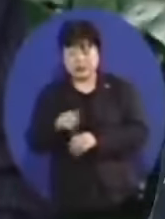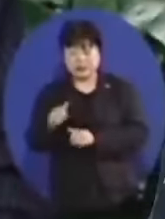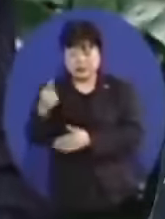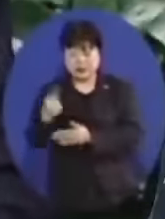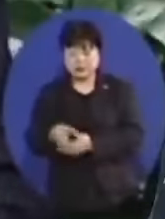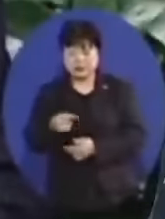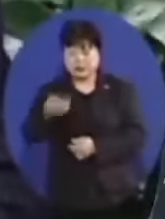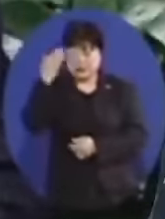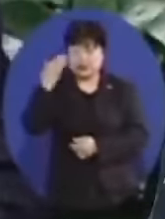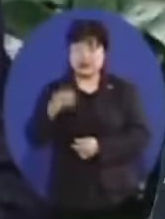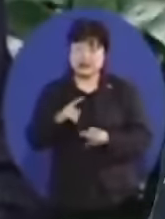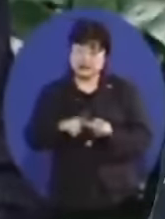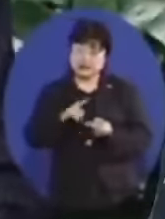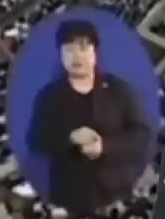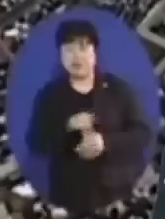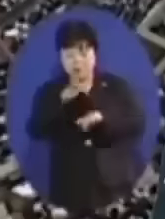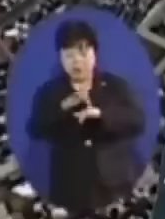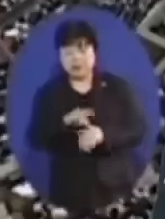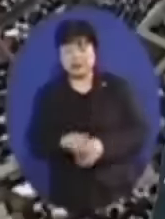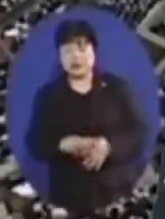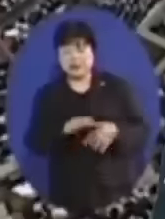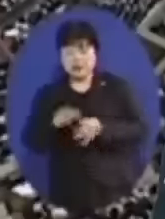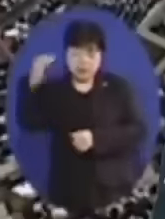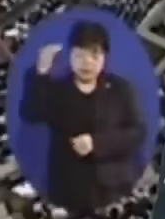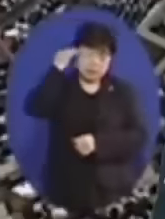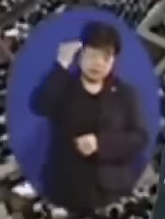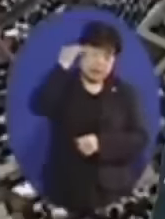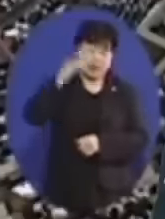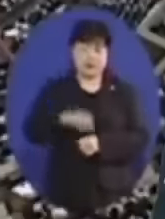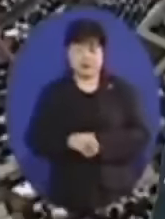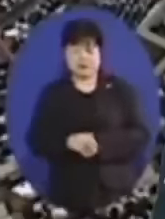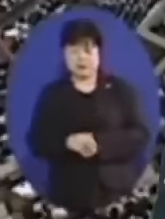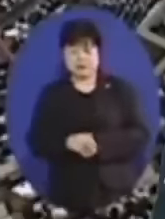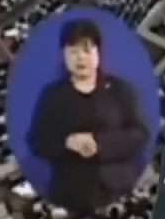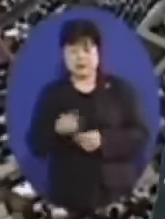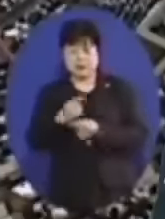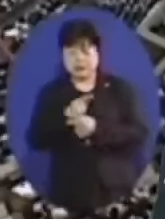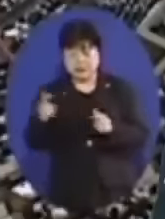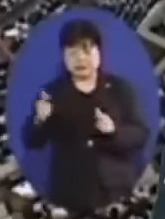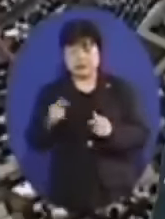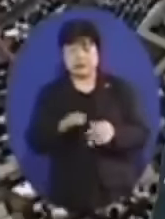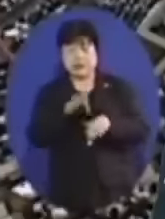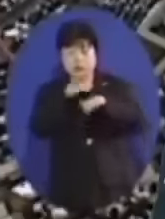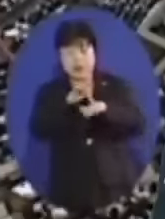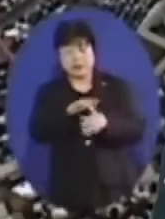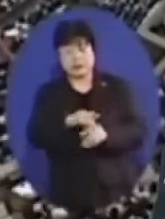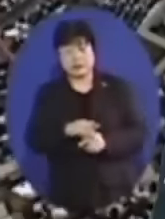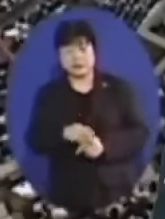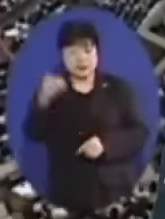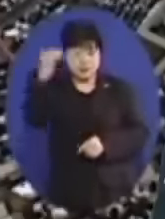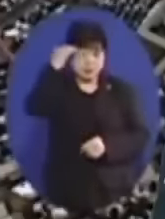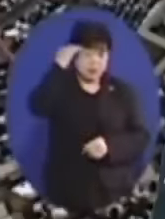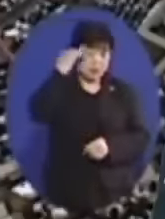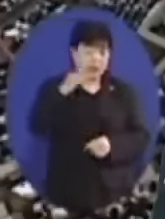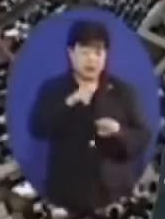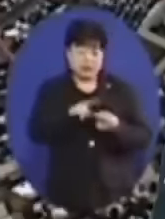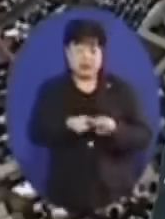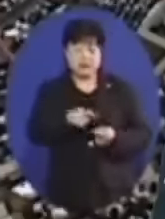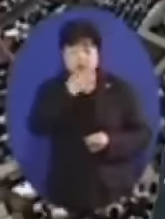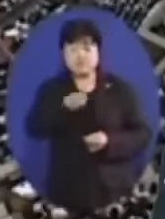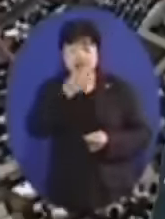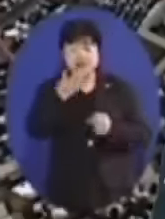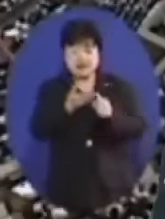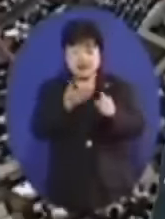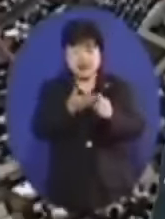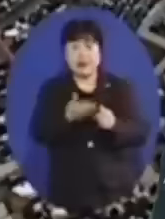무슨 좋은 팔자가 되겠느냐? 갑자기 네가 좋은 팔자가 되겠느냐? 너는 이렇게 살아야 된다.